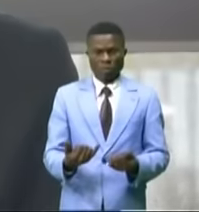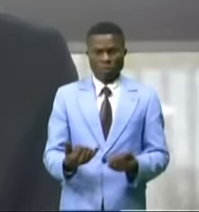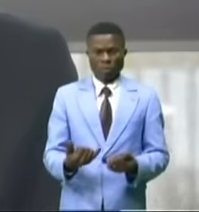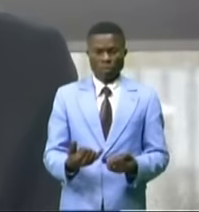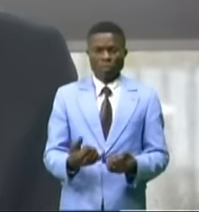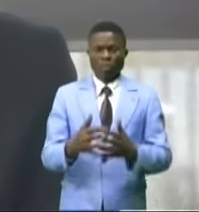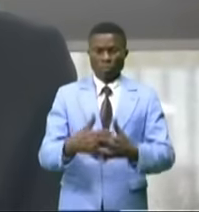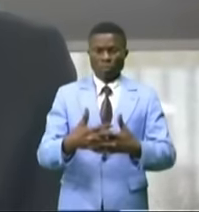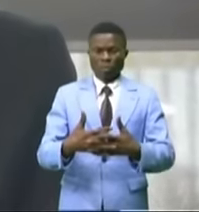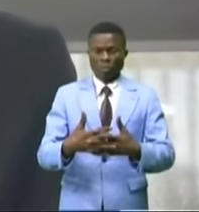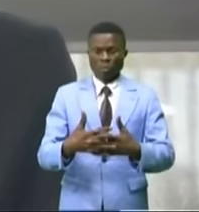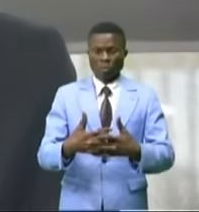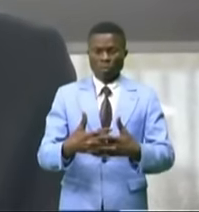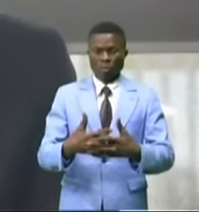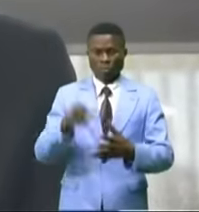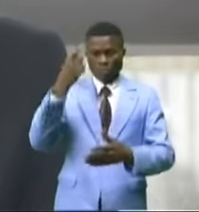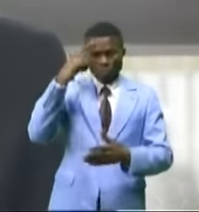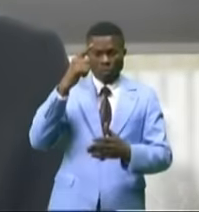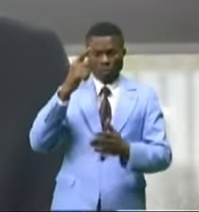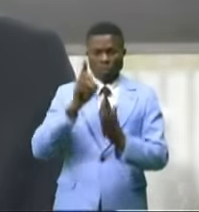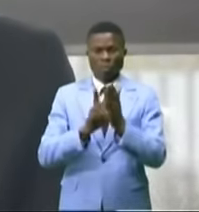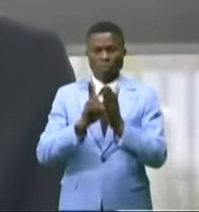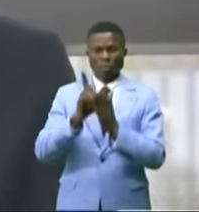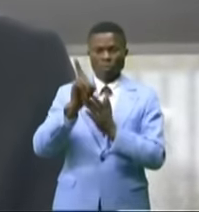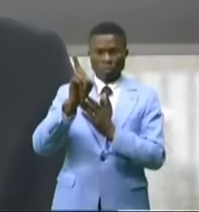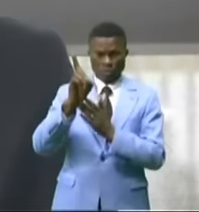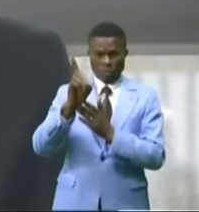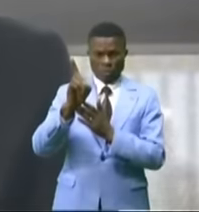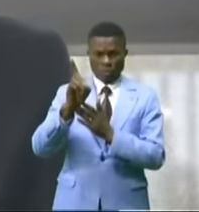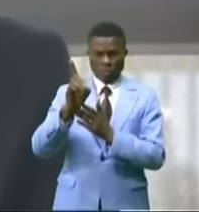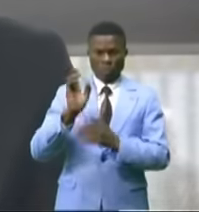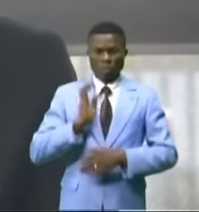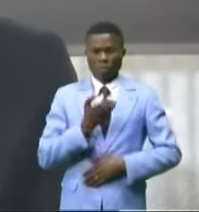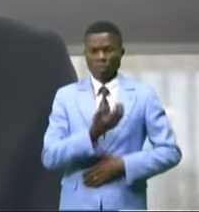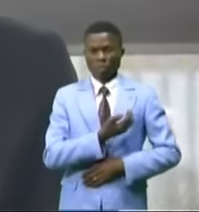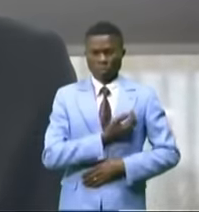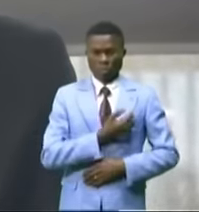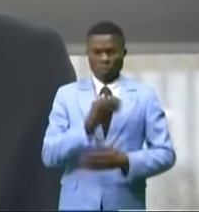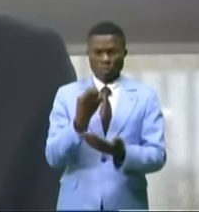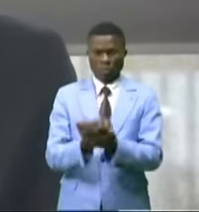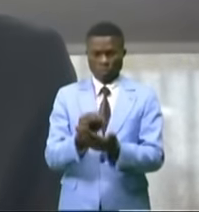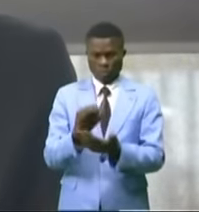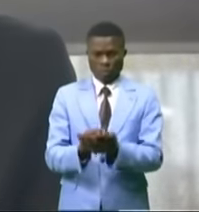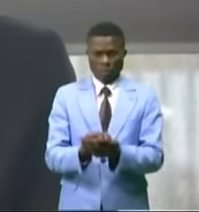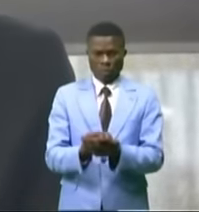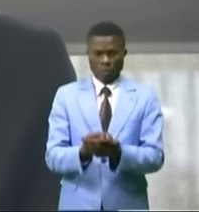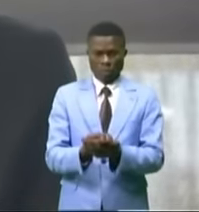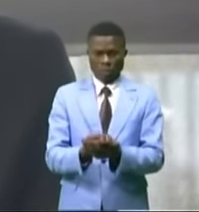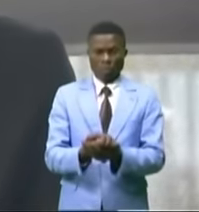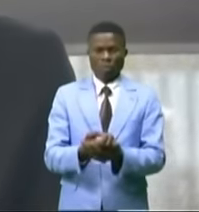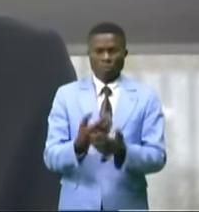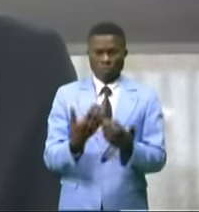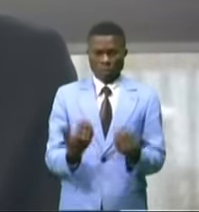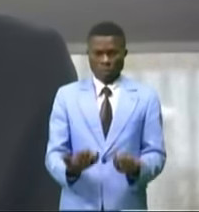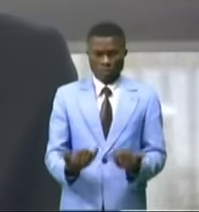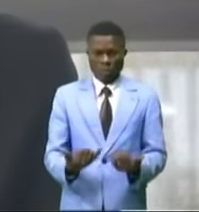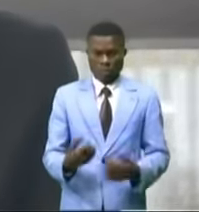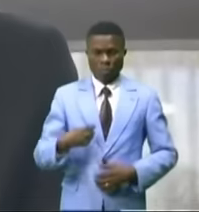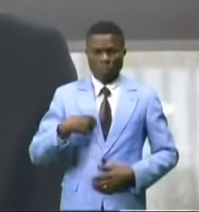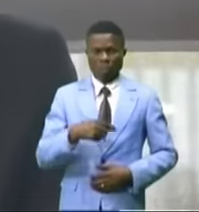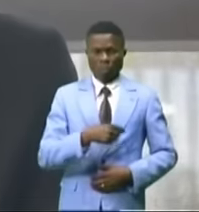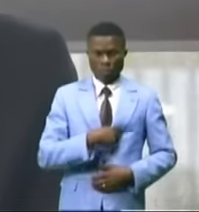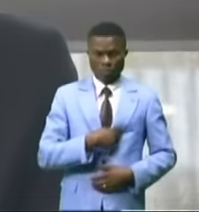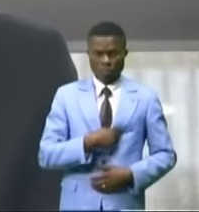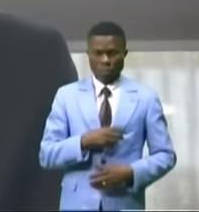moteur vers la diversification de notre économie. Tout à l'heure, nous étions avec